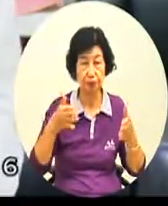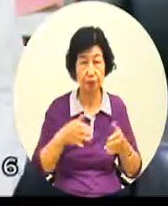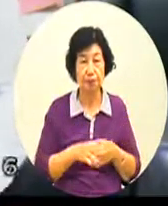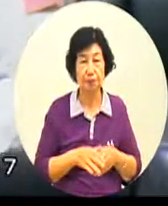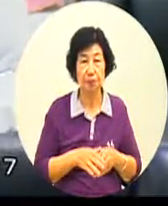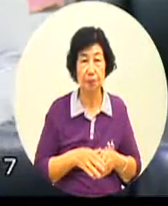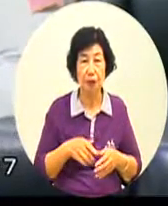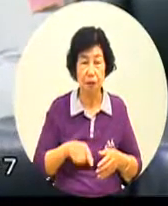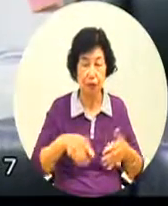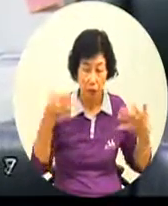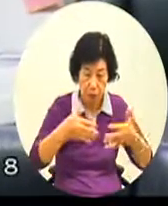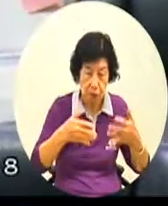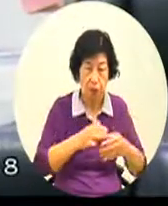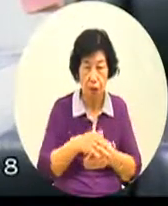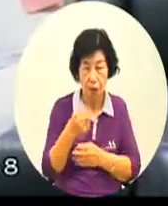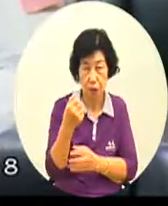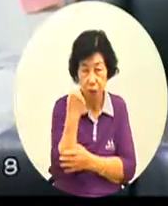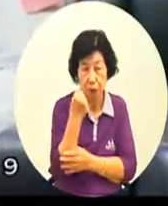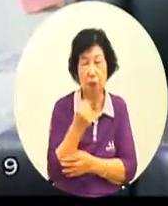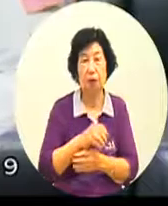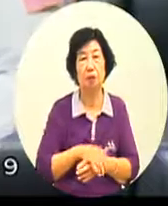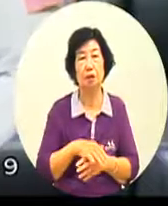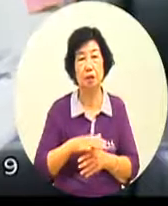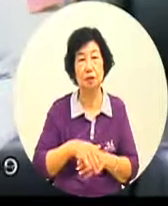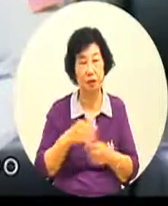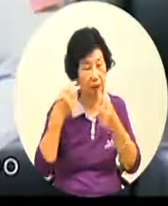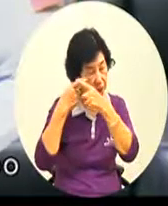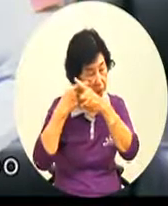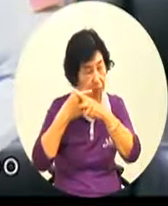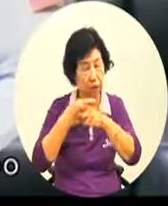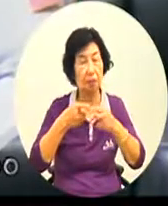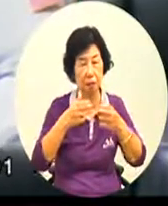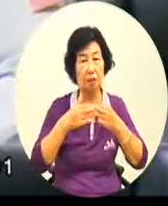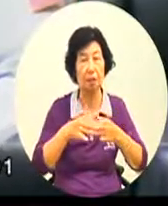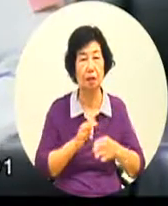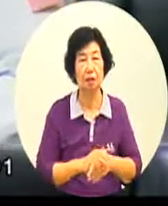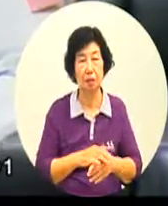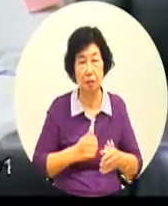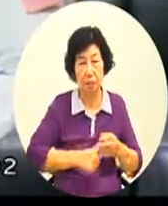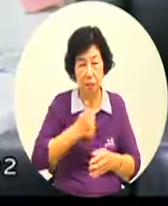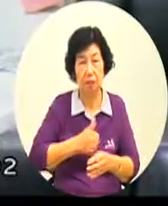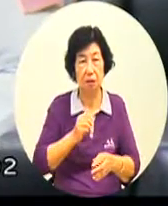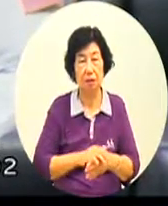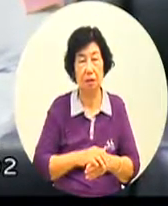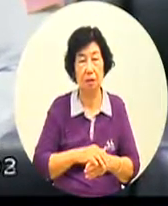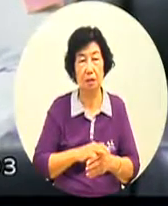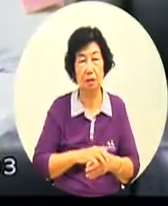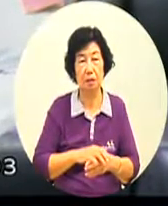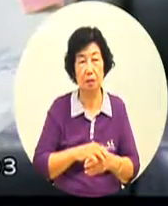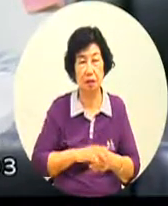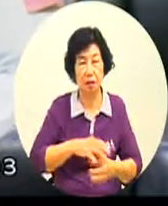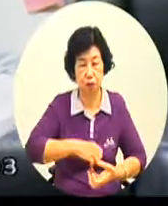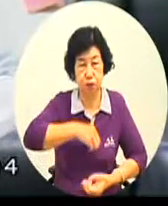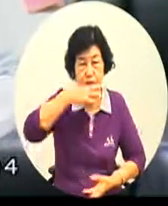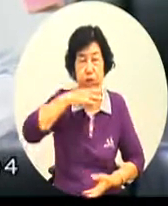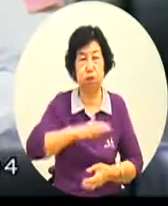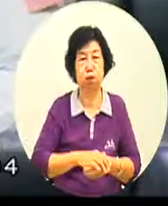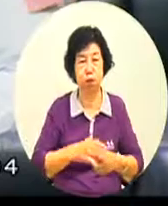要去认真的一个研究哈，让我们真正落实一个长寿一个城市这样子